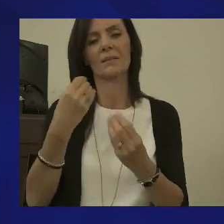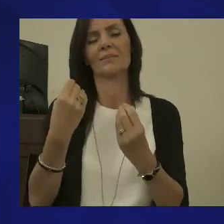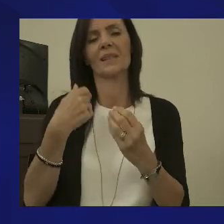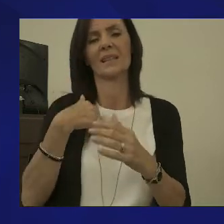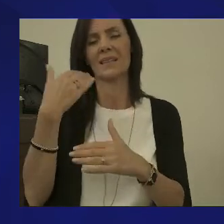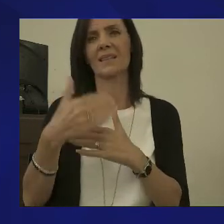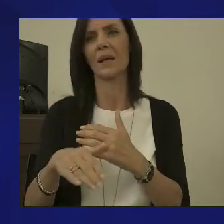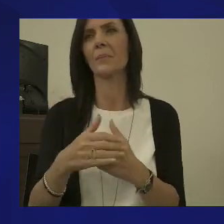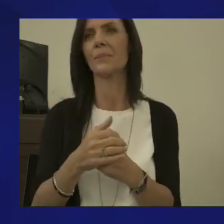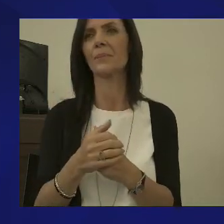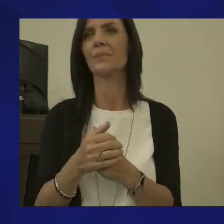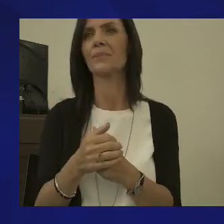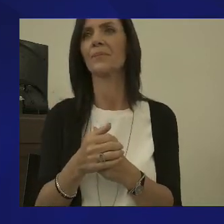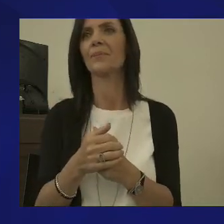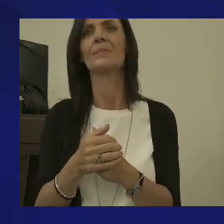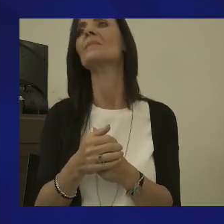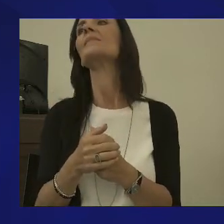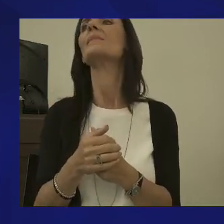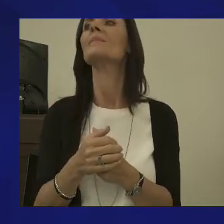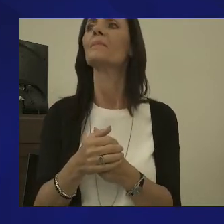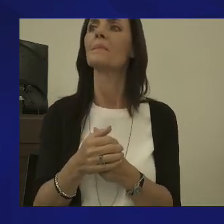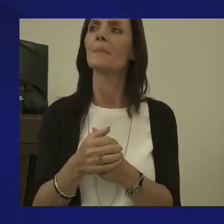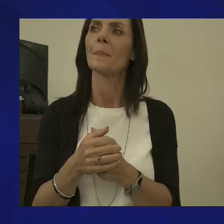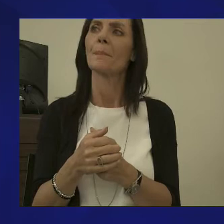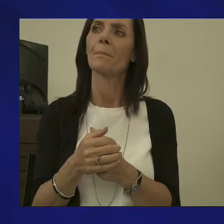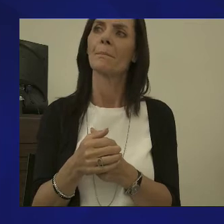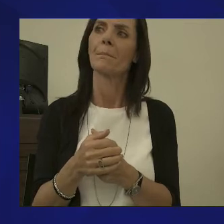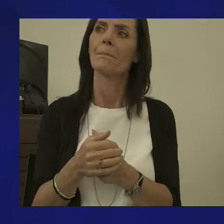עוד דקה את הטיעונים. אני לא דיברתי, לא יכולת